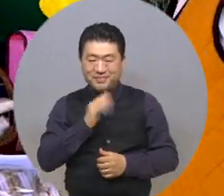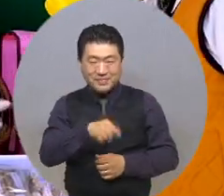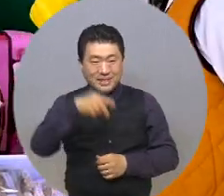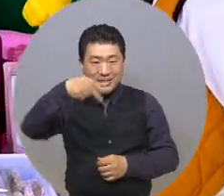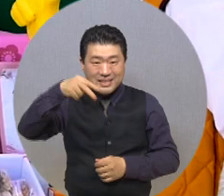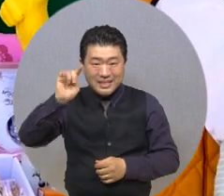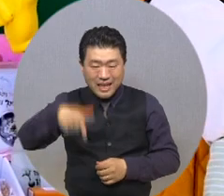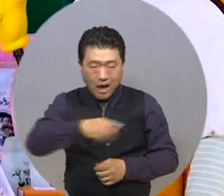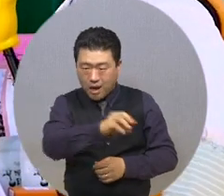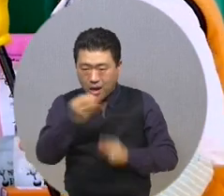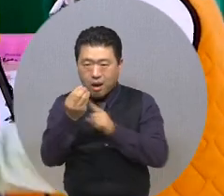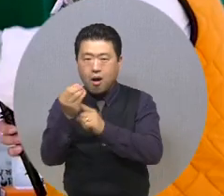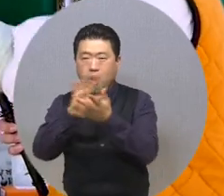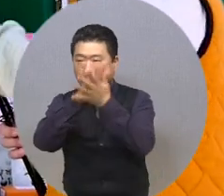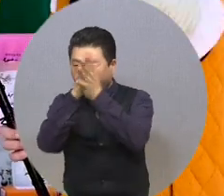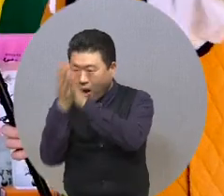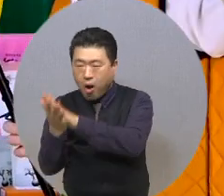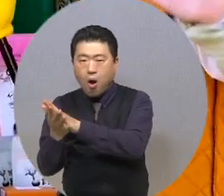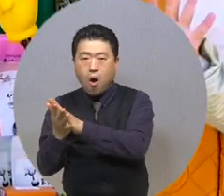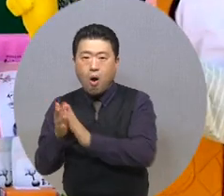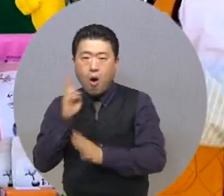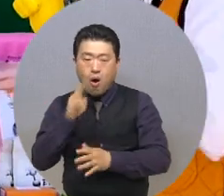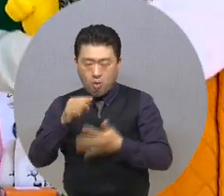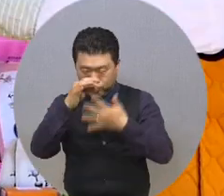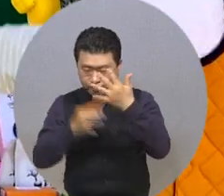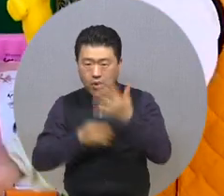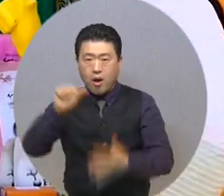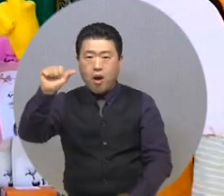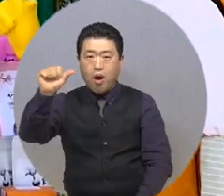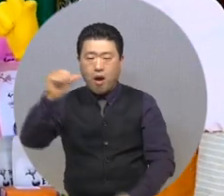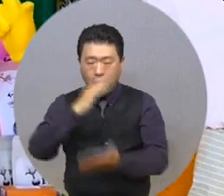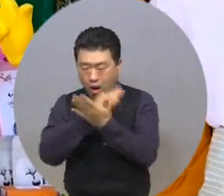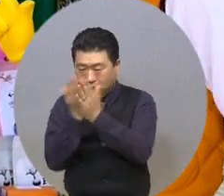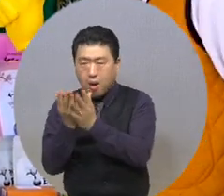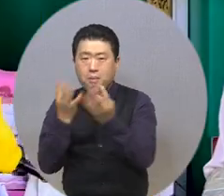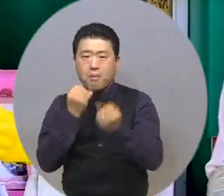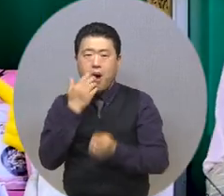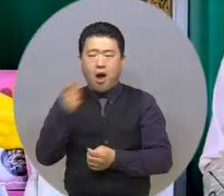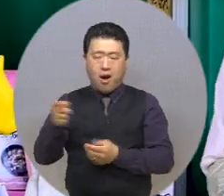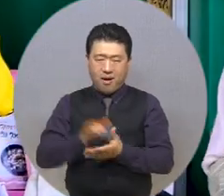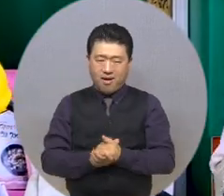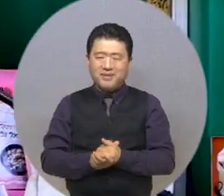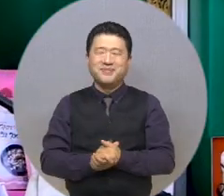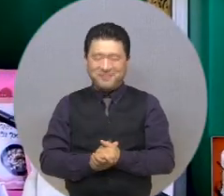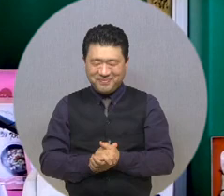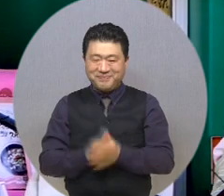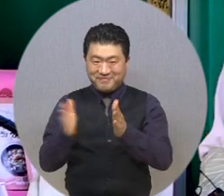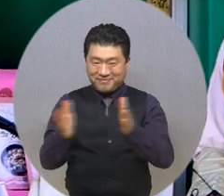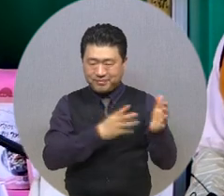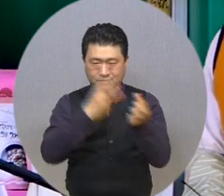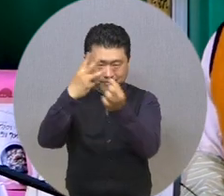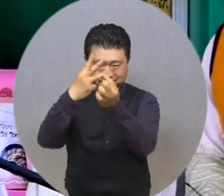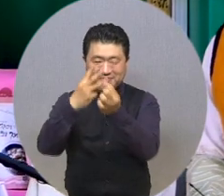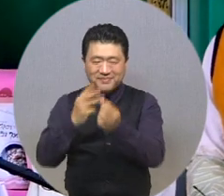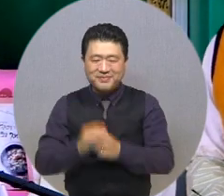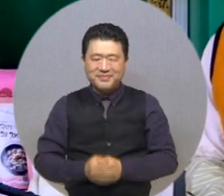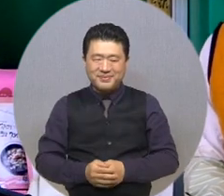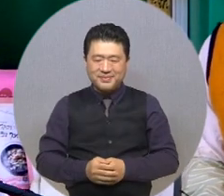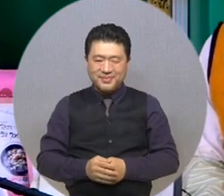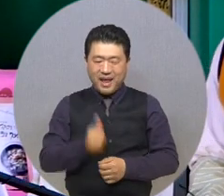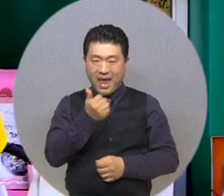새싹삼의 변신은 무죄네요. 그런데 한 가지로 다섯 가지 이게 광고품이 나오네요. 좋아요. 자 세 번째는요 농업회사